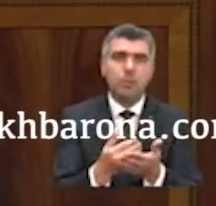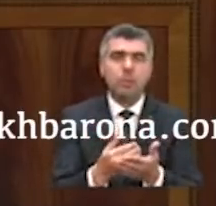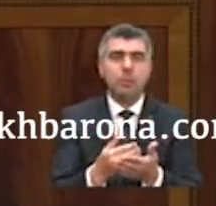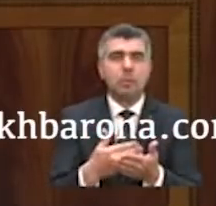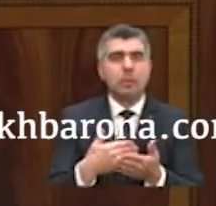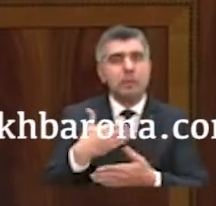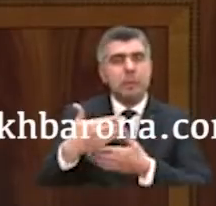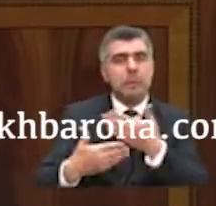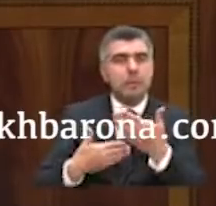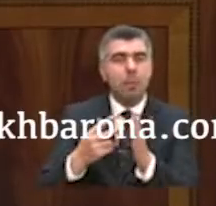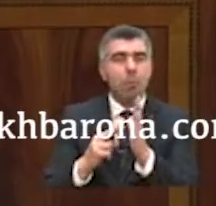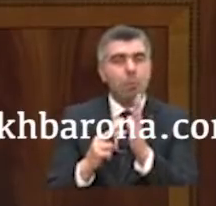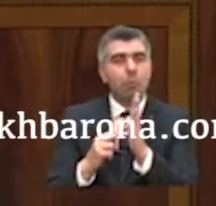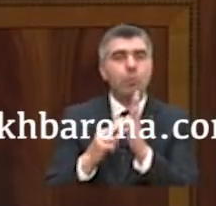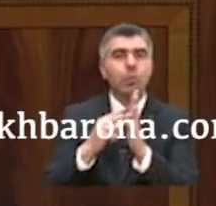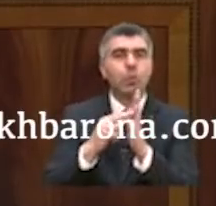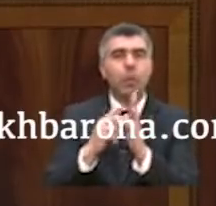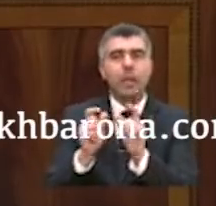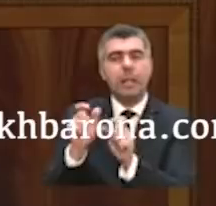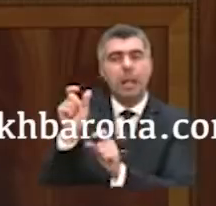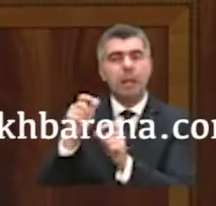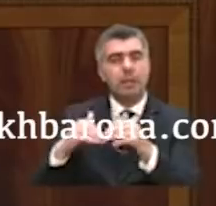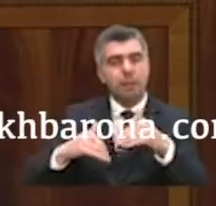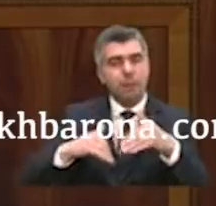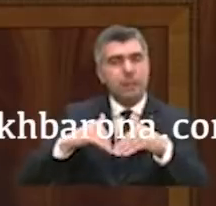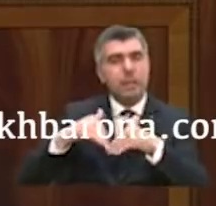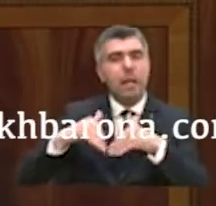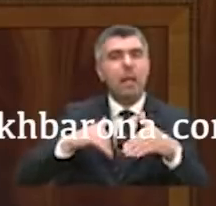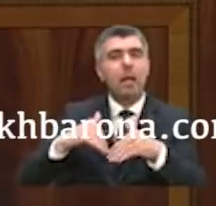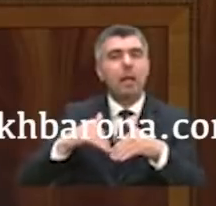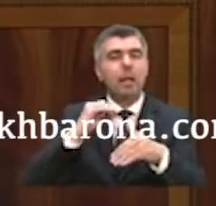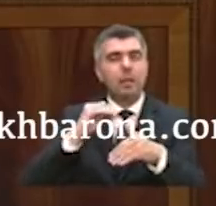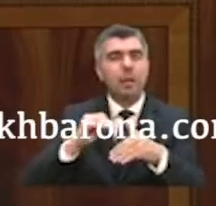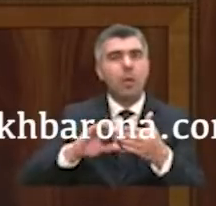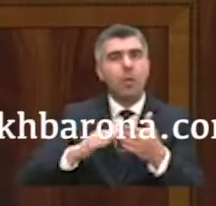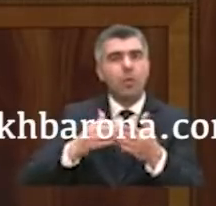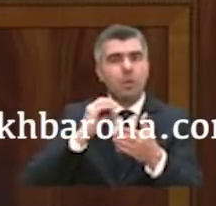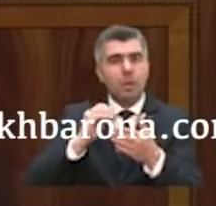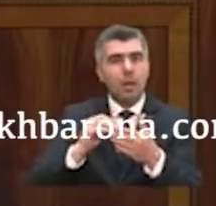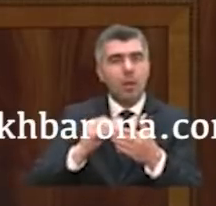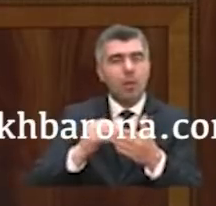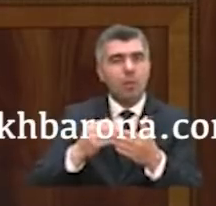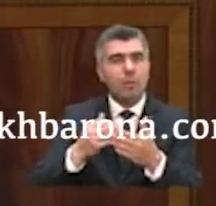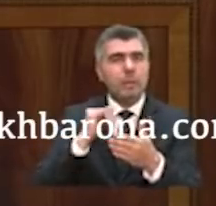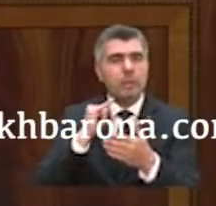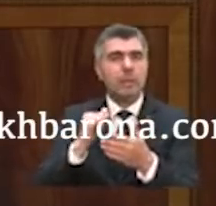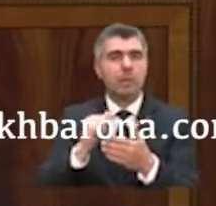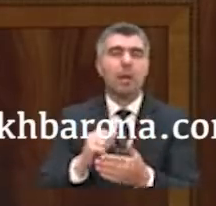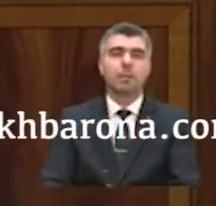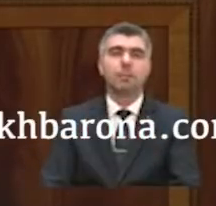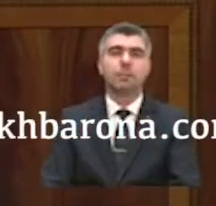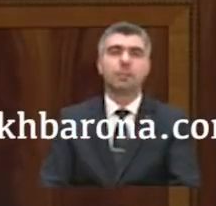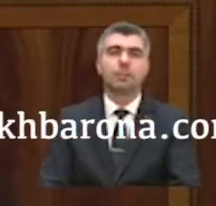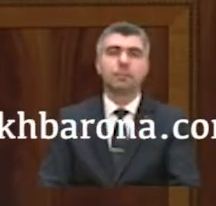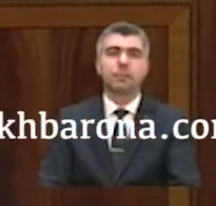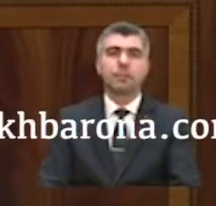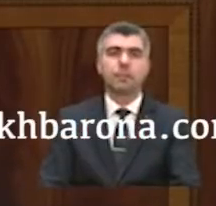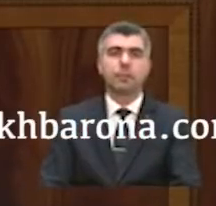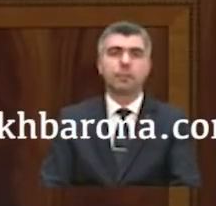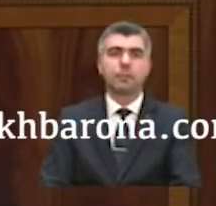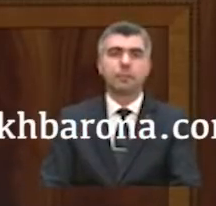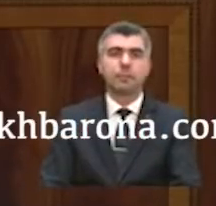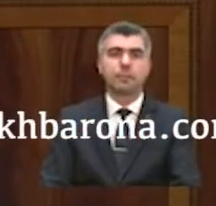عاد الناس لقات الطريق ديالها اللي مولفه كتاخذ كل صباح في كما كانت كتاخذ.